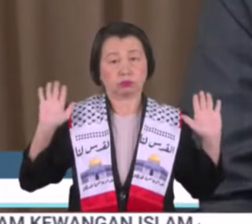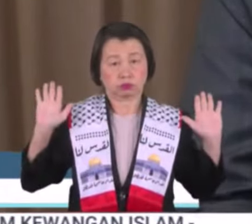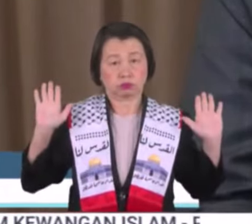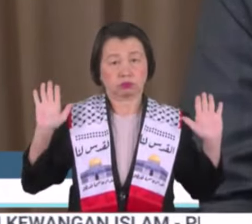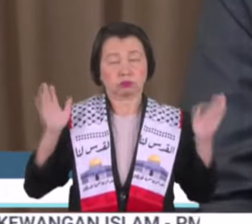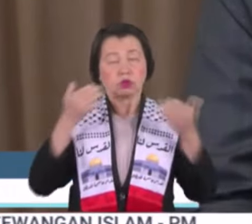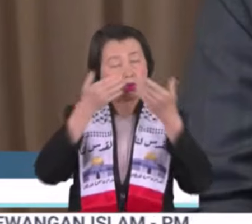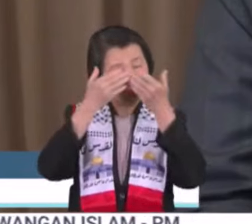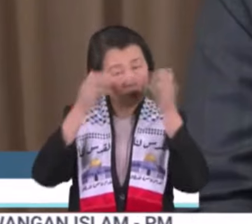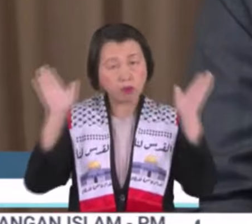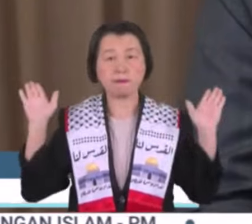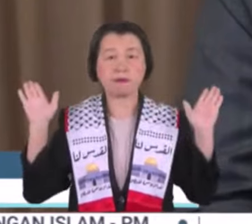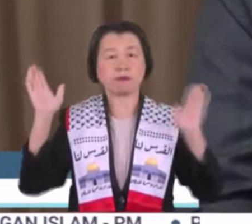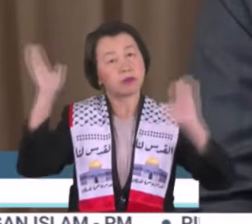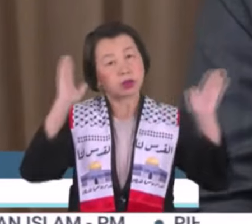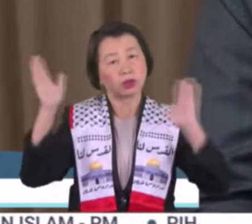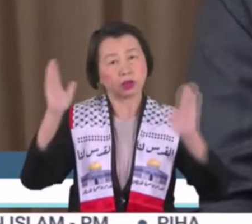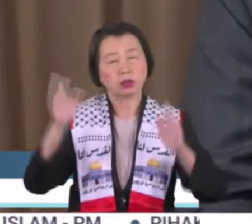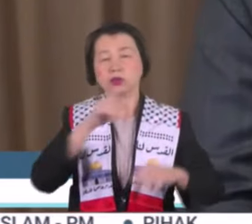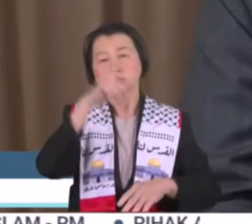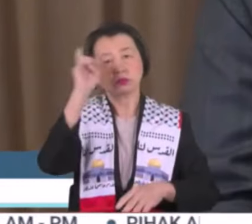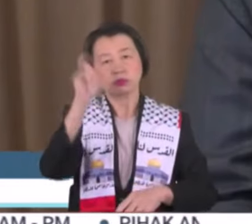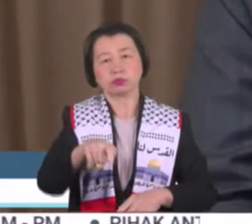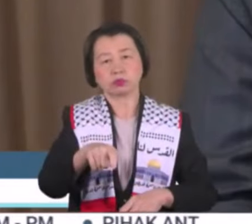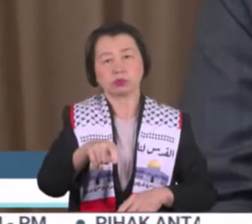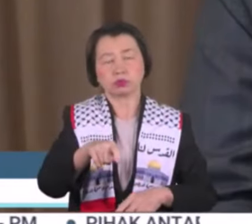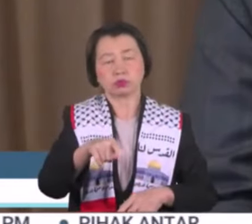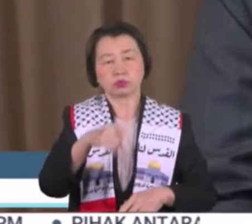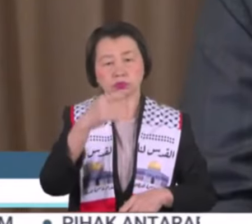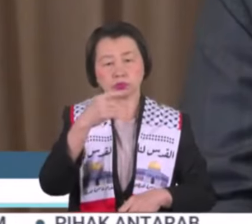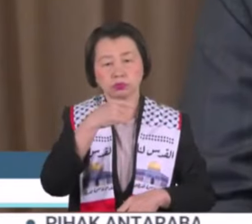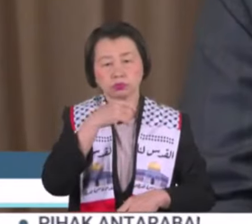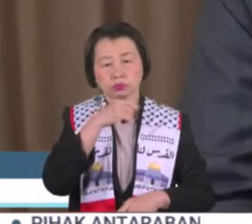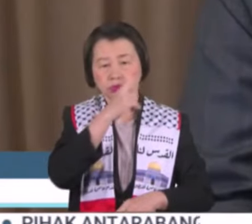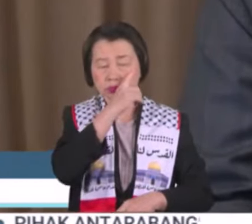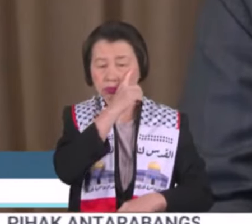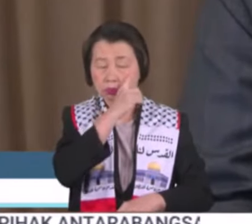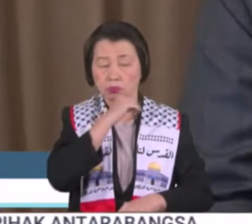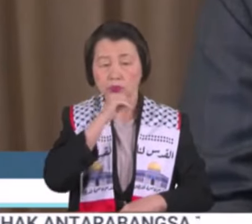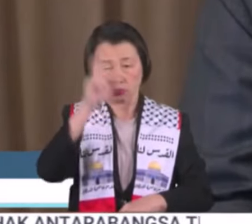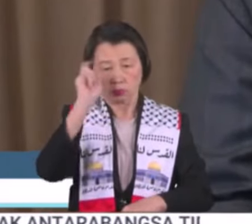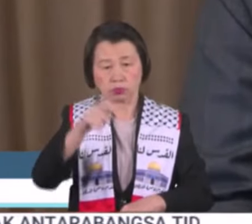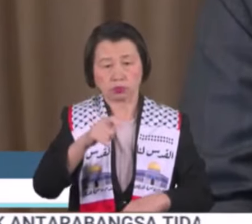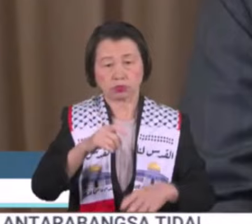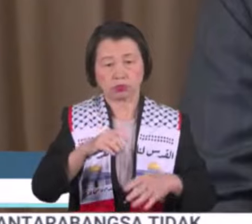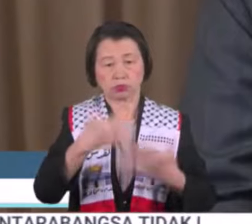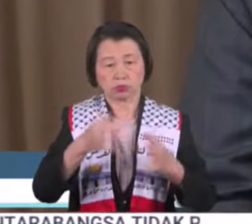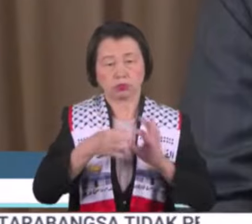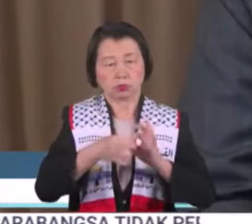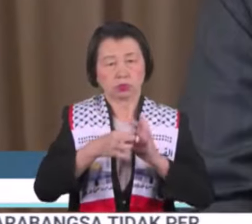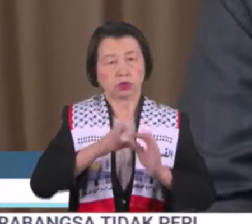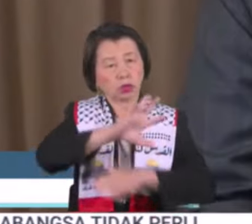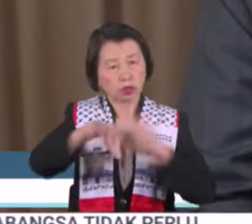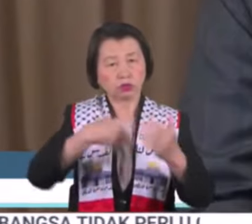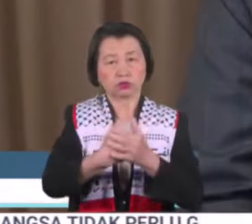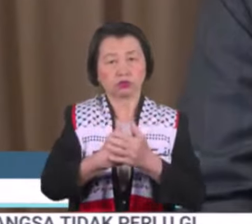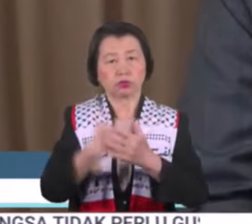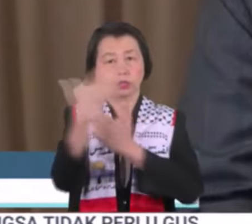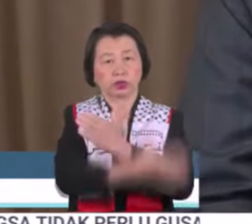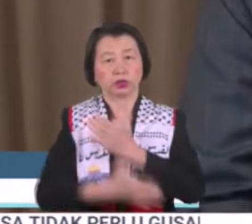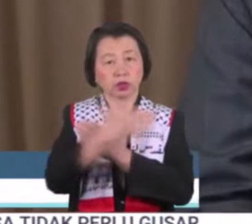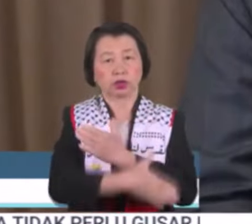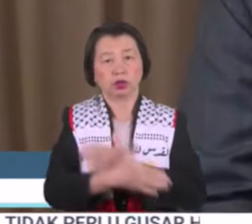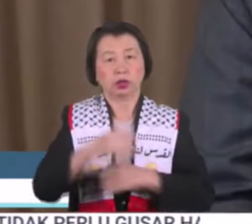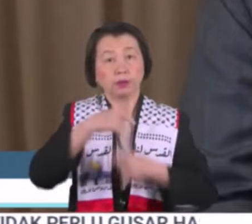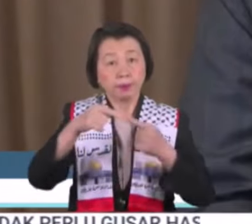yang terbuka, tidak harus mengembangkan dan kerjasama dengan semua negara? Bukan semua